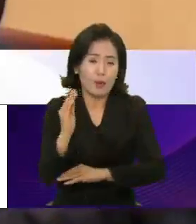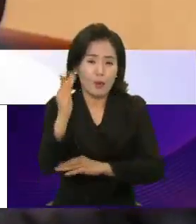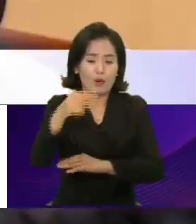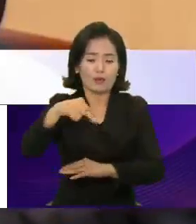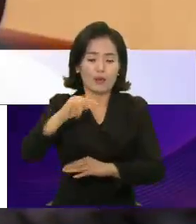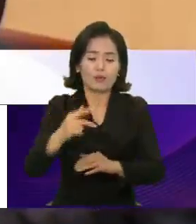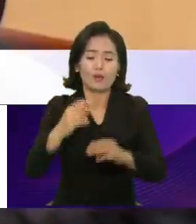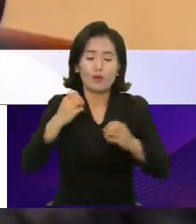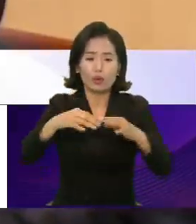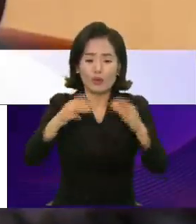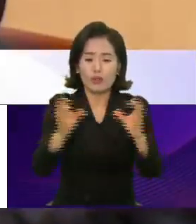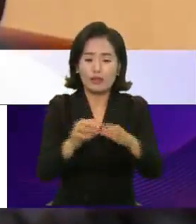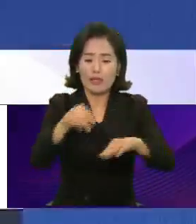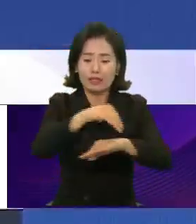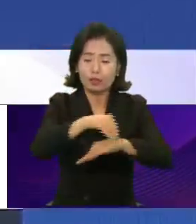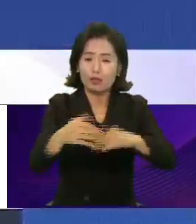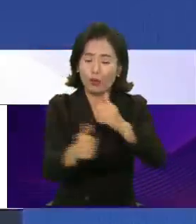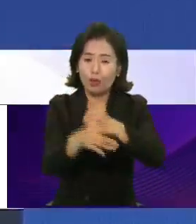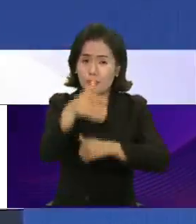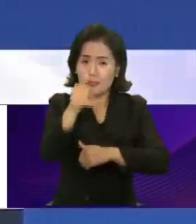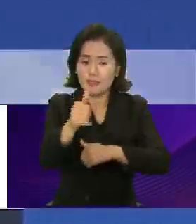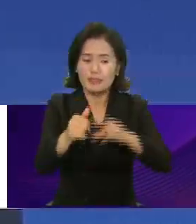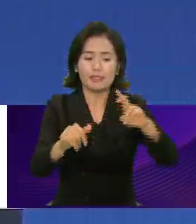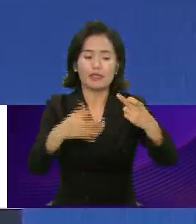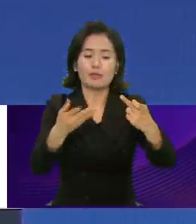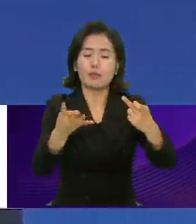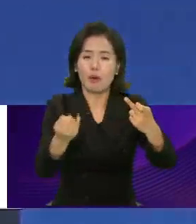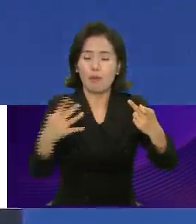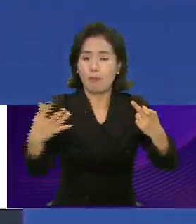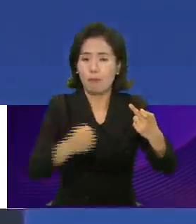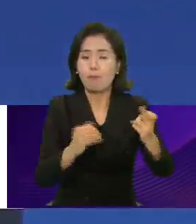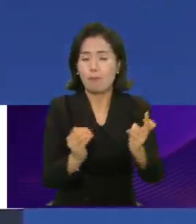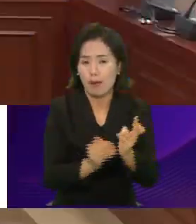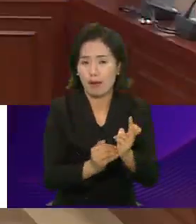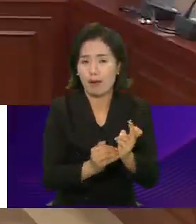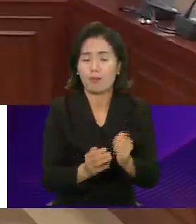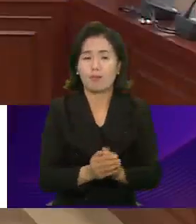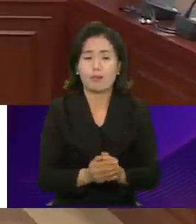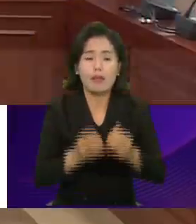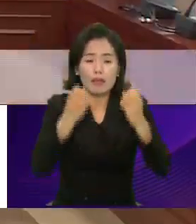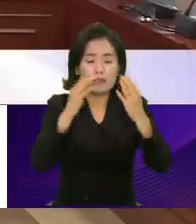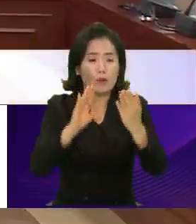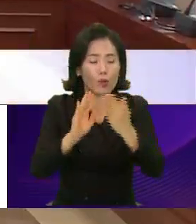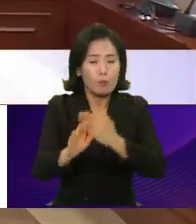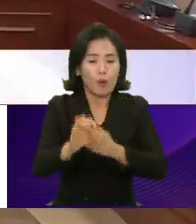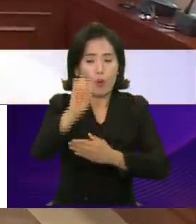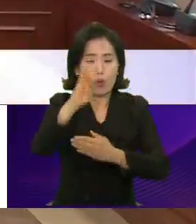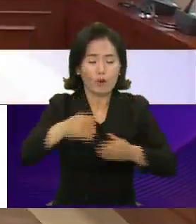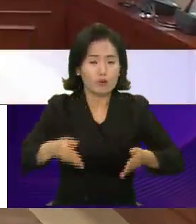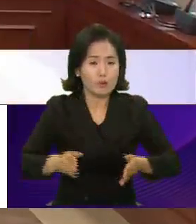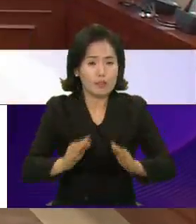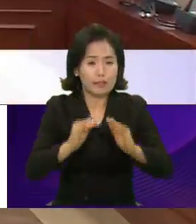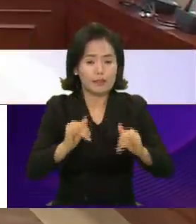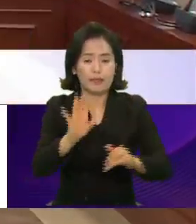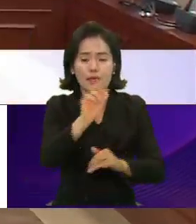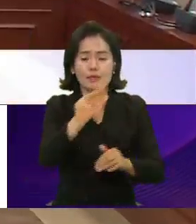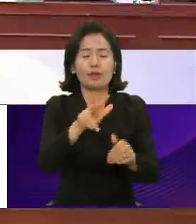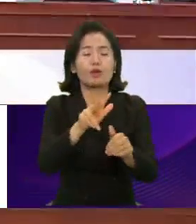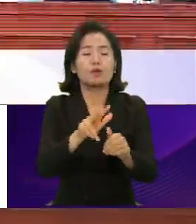서황진 조국혁신당 정책위 의장이 12번에 배정됐습니다. 새로운 미래는 광주 출신